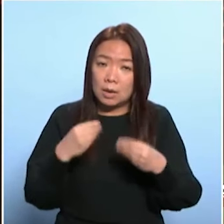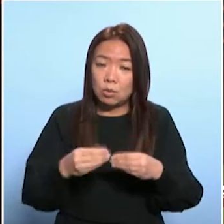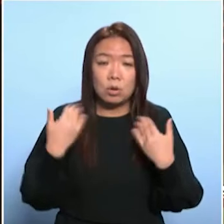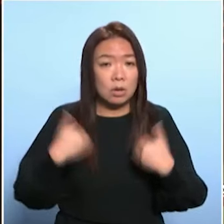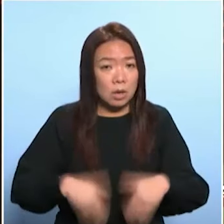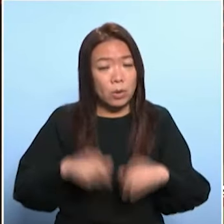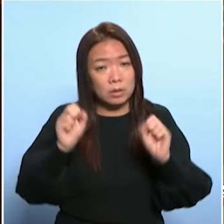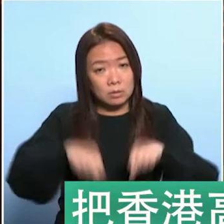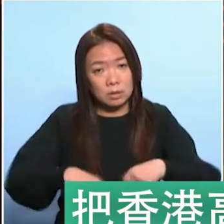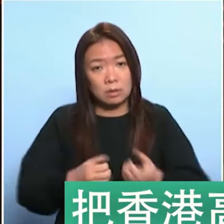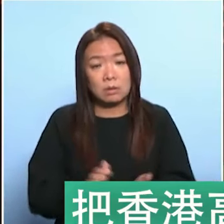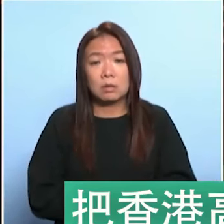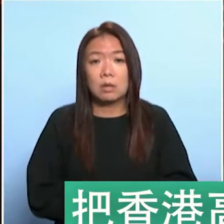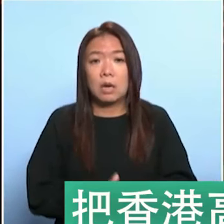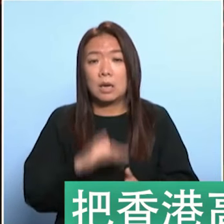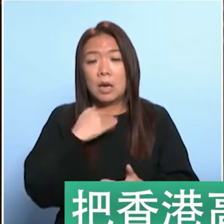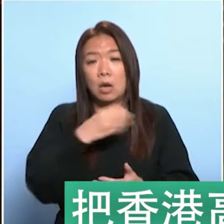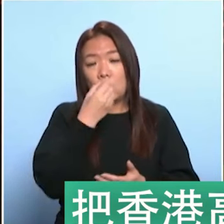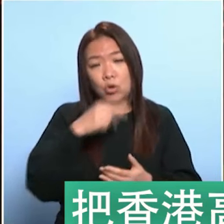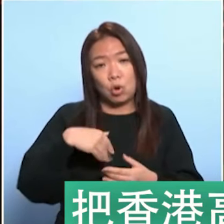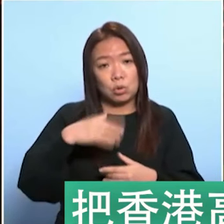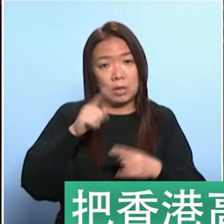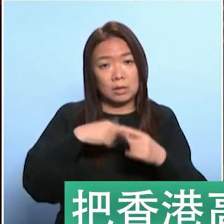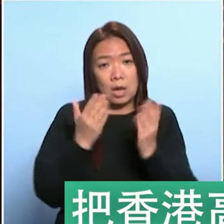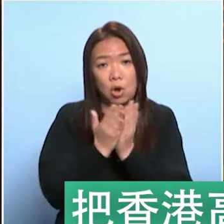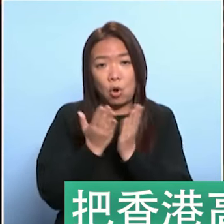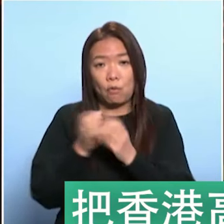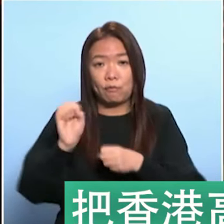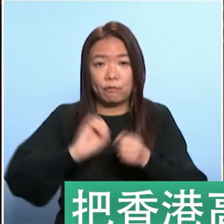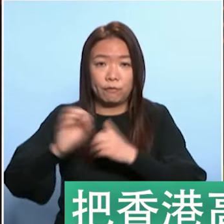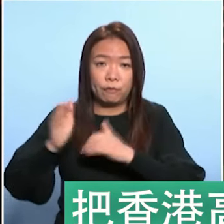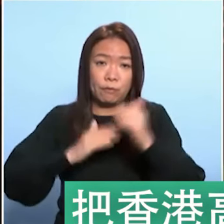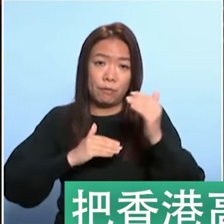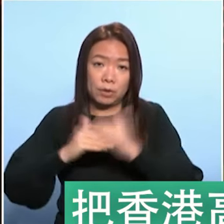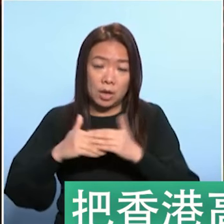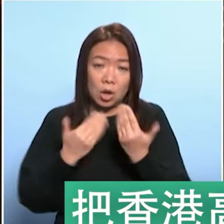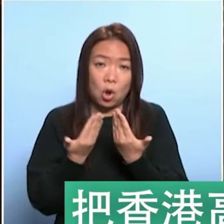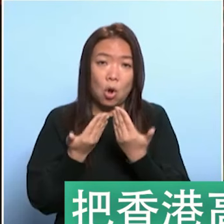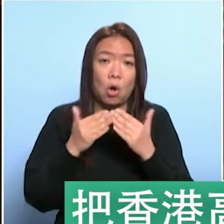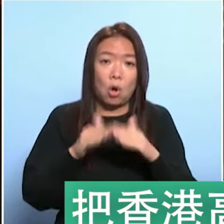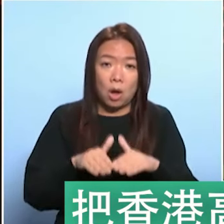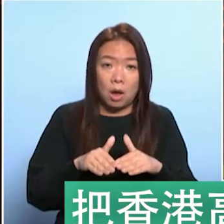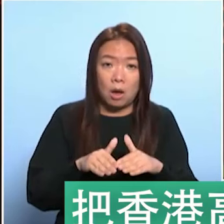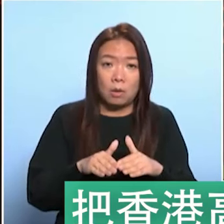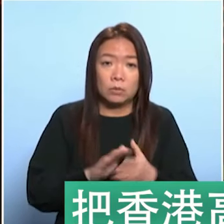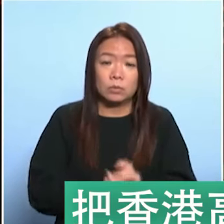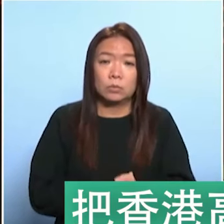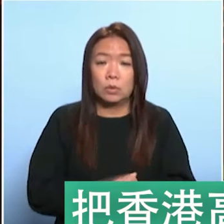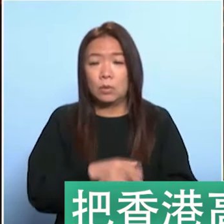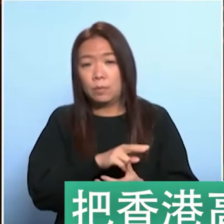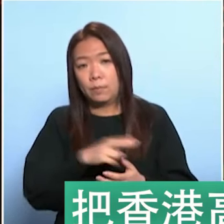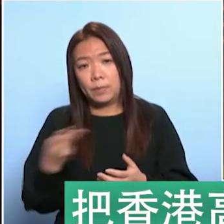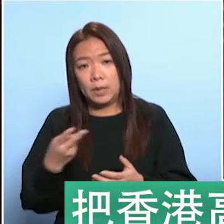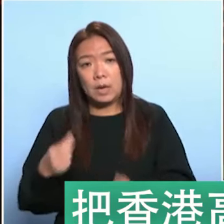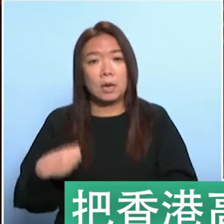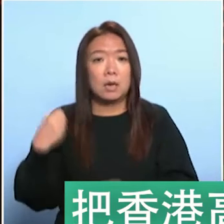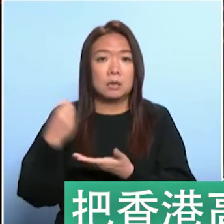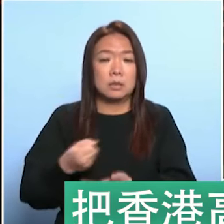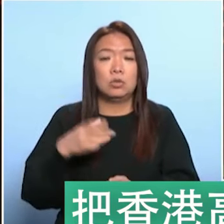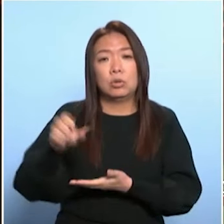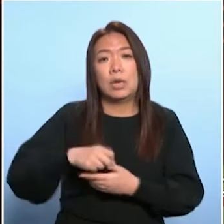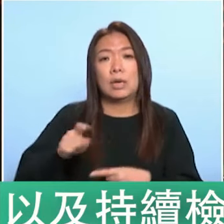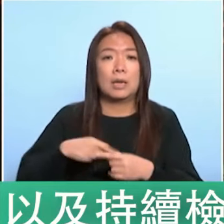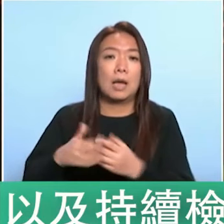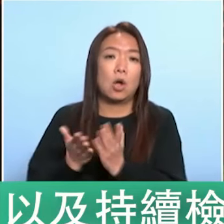性，將香港高等教育科技學院 DI 轉為資助應用型大